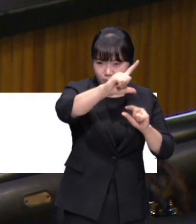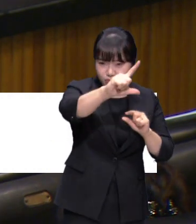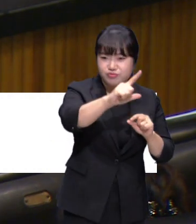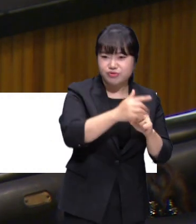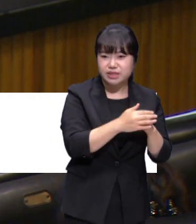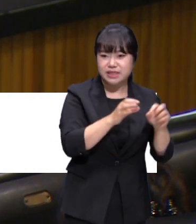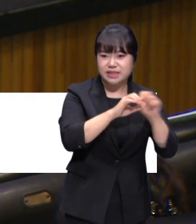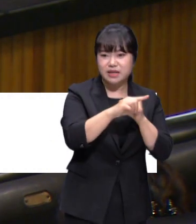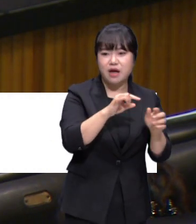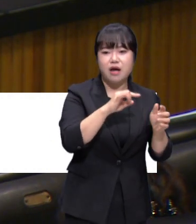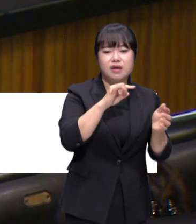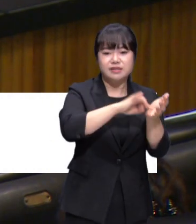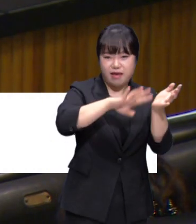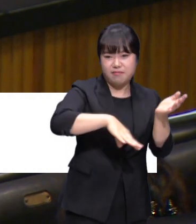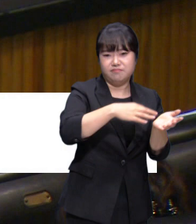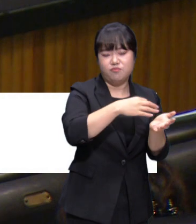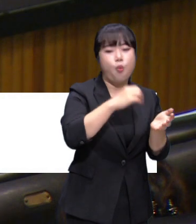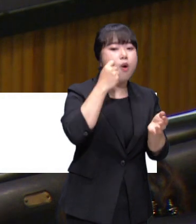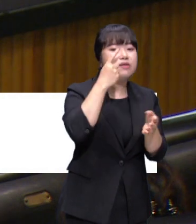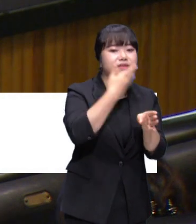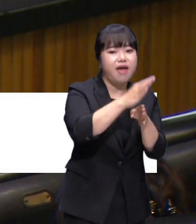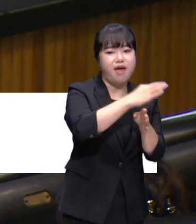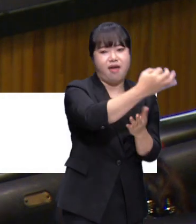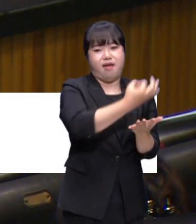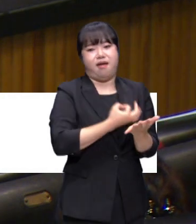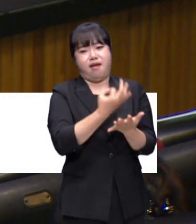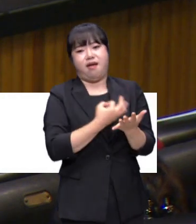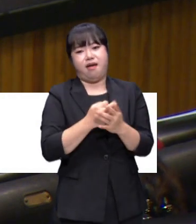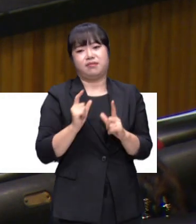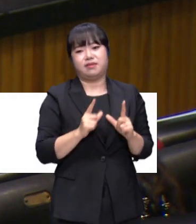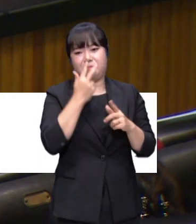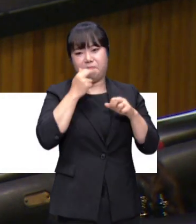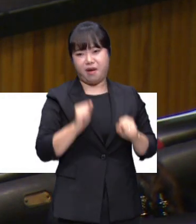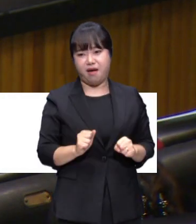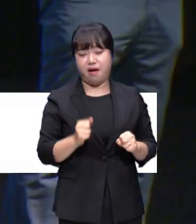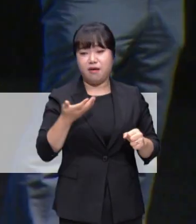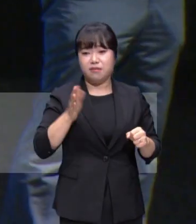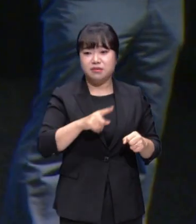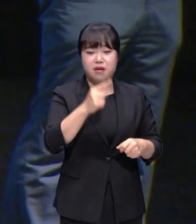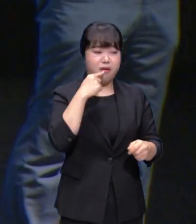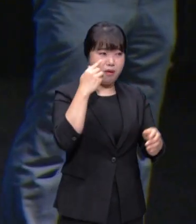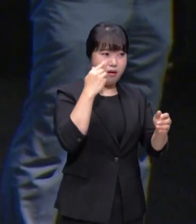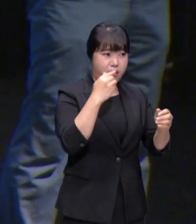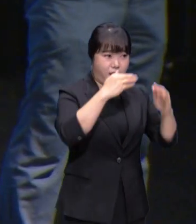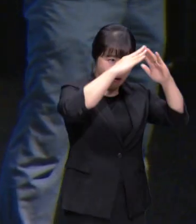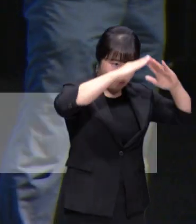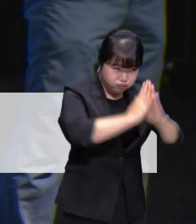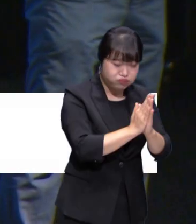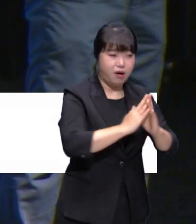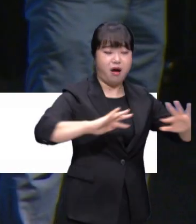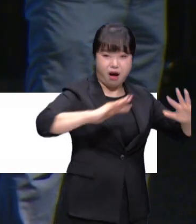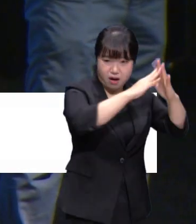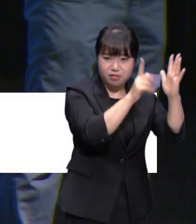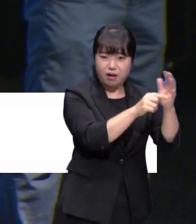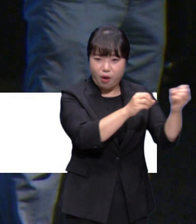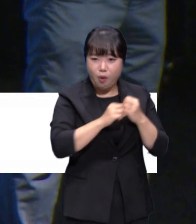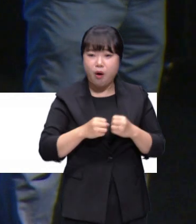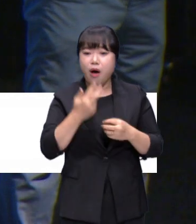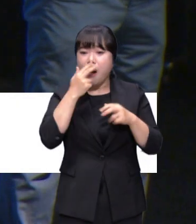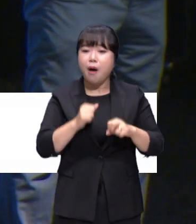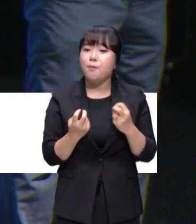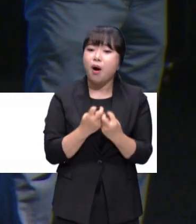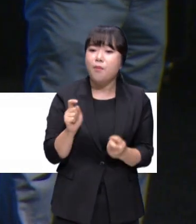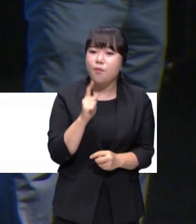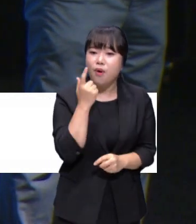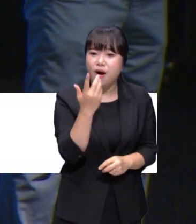대다수입니다. 그분들한테 어떤 그 세제에 대한 혜택. 그래서 그런 문제가 분명히 있어서 저희가 이번에